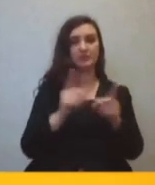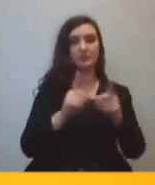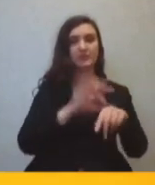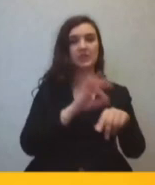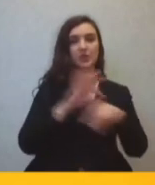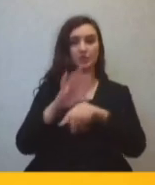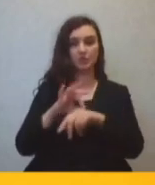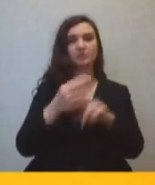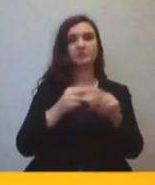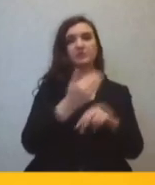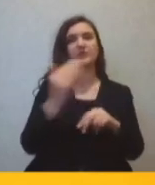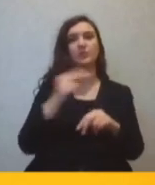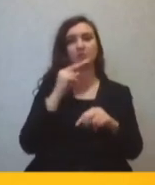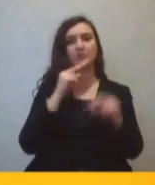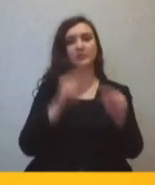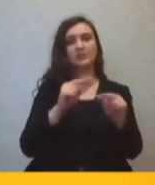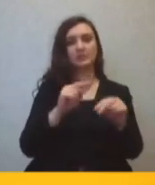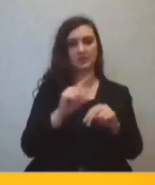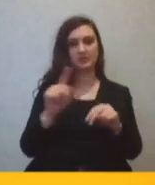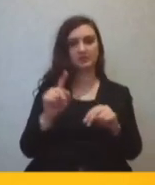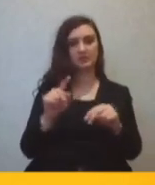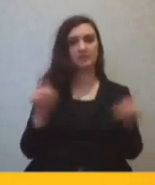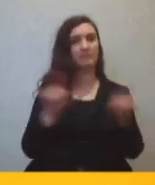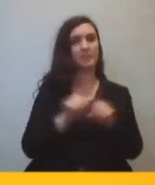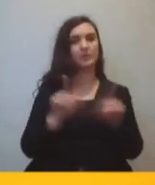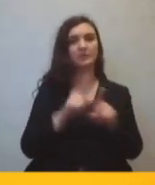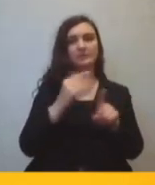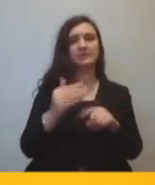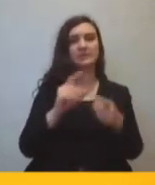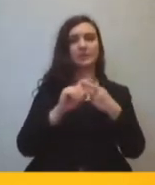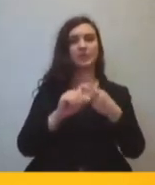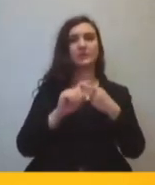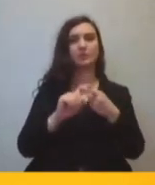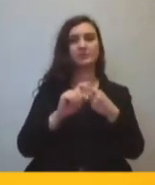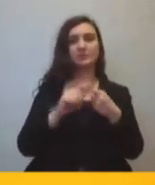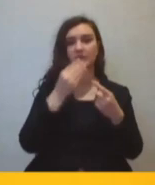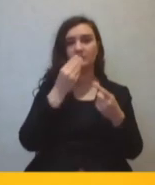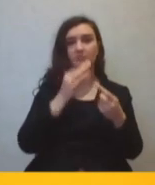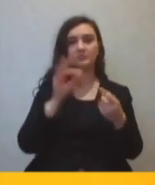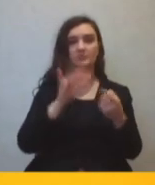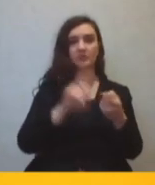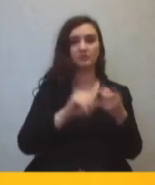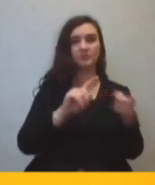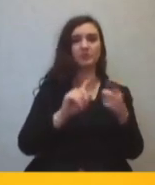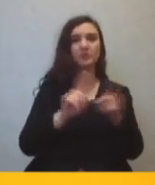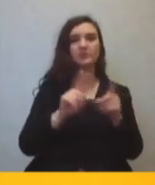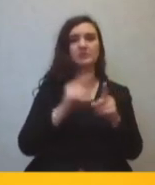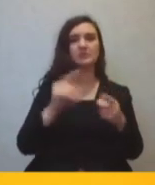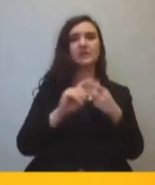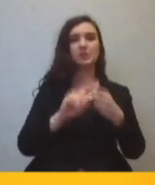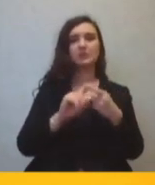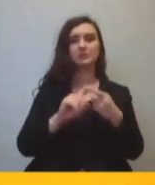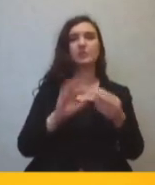დიაგნოზი, მაშინ თქვენ მიაქციეთ ყურადღება მიუხედავად მისი დამოკიდებულებისა საკვების მიმართ, მიუხედავად მისი